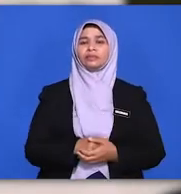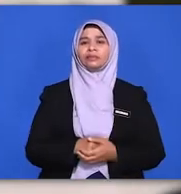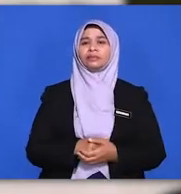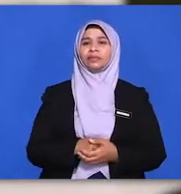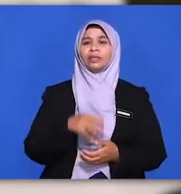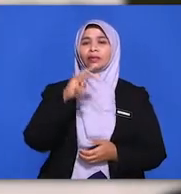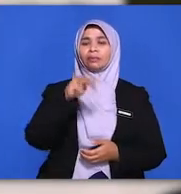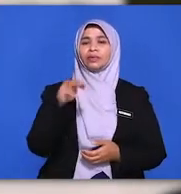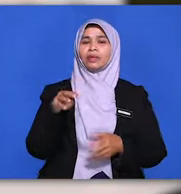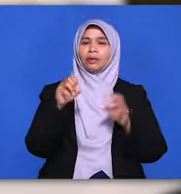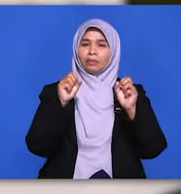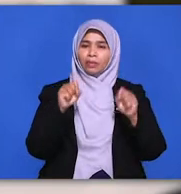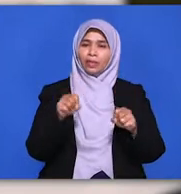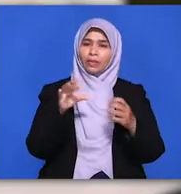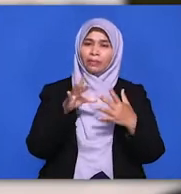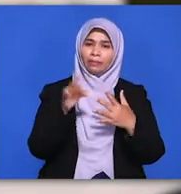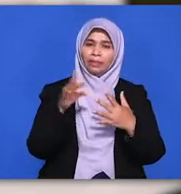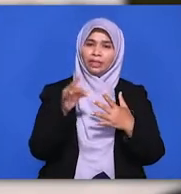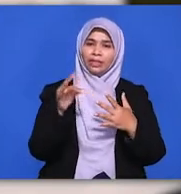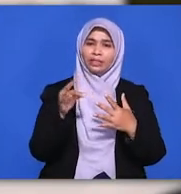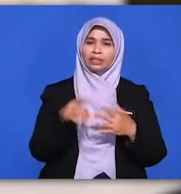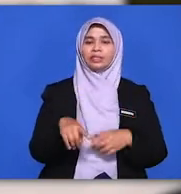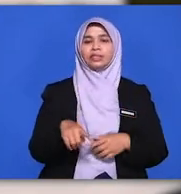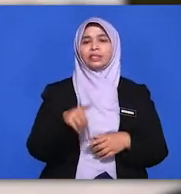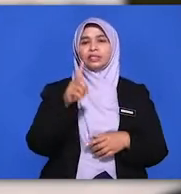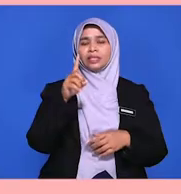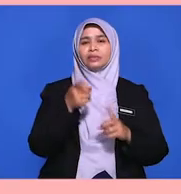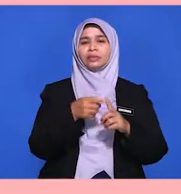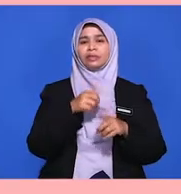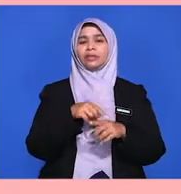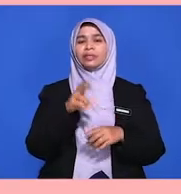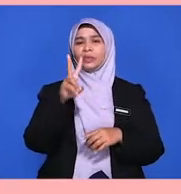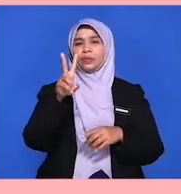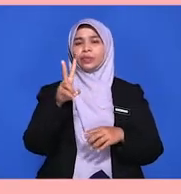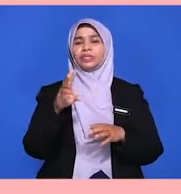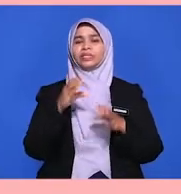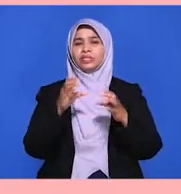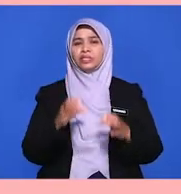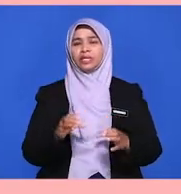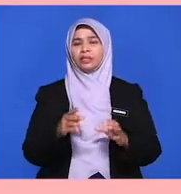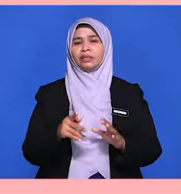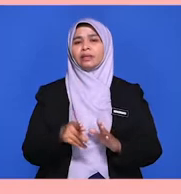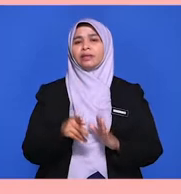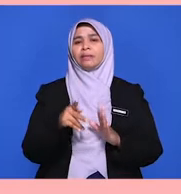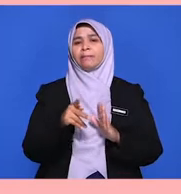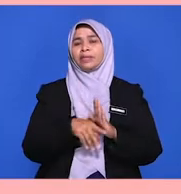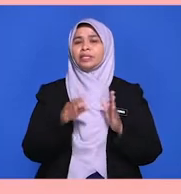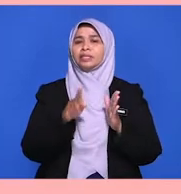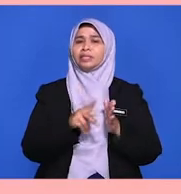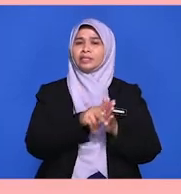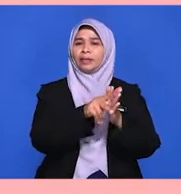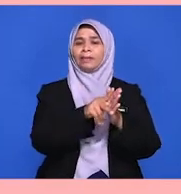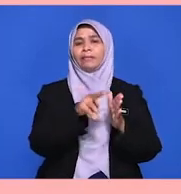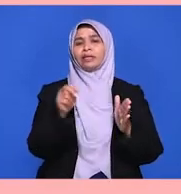Murid-murid boleh memilih salah satu daripada dua teknik kaedah persembahan, iaitu sama